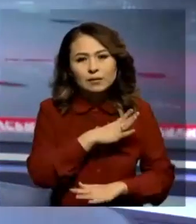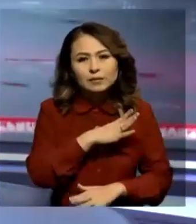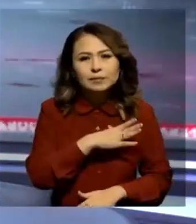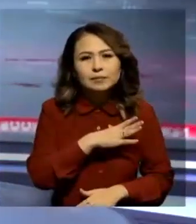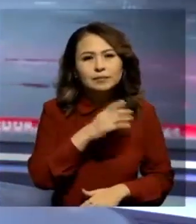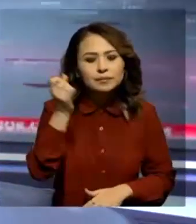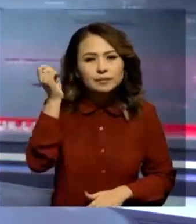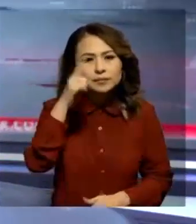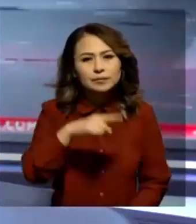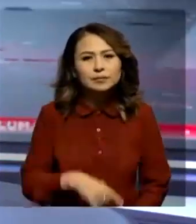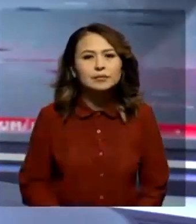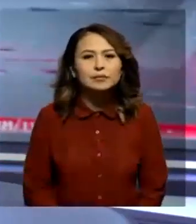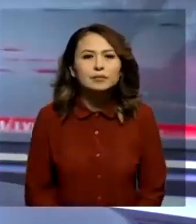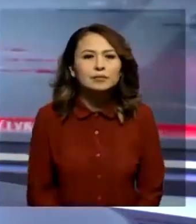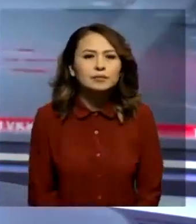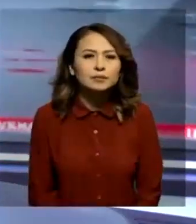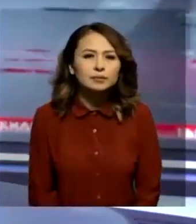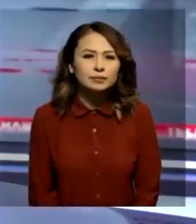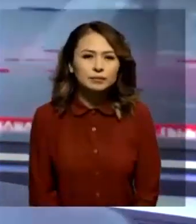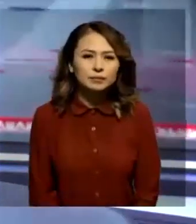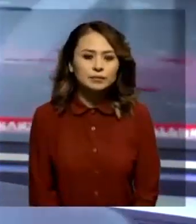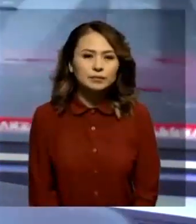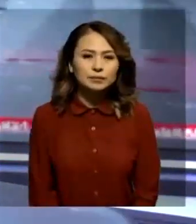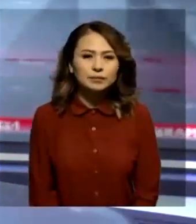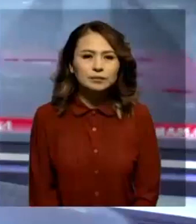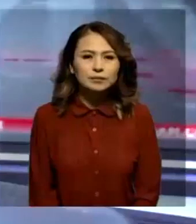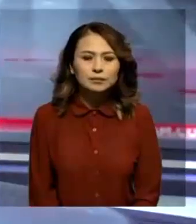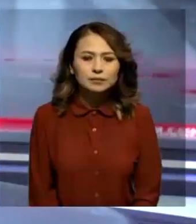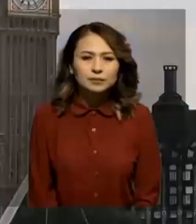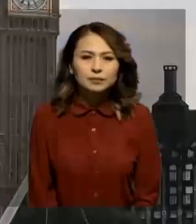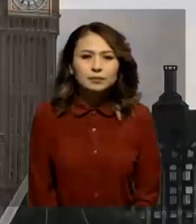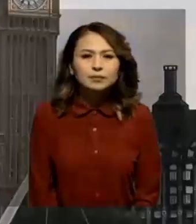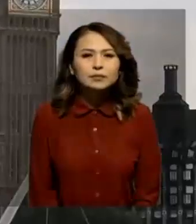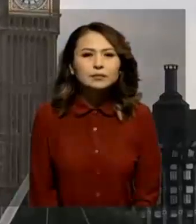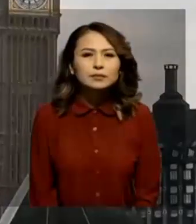айтты. Тұманда Альбиондағы тілшіміз Қалымжан Қараманұлы сабақтасын.